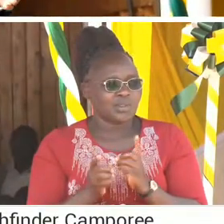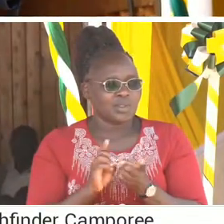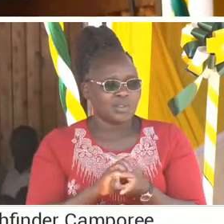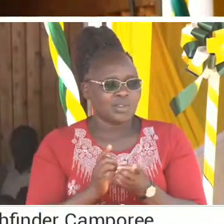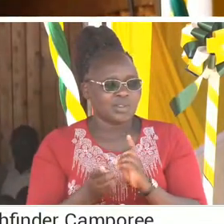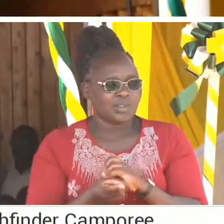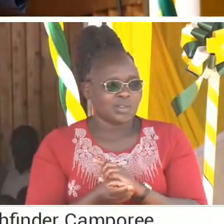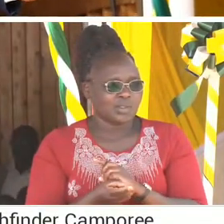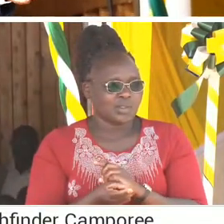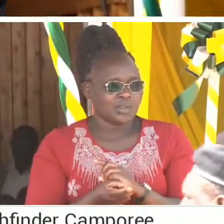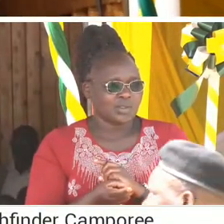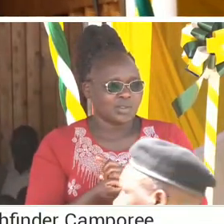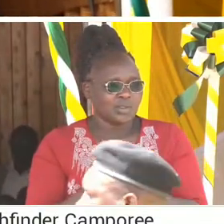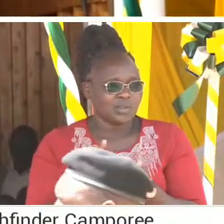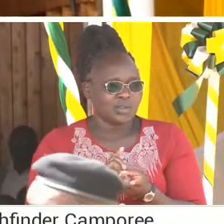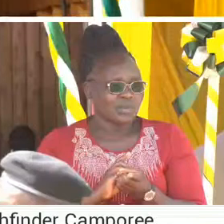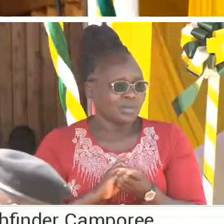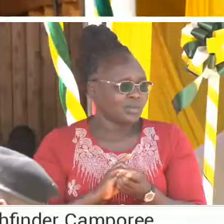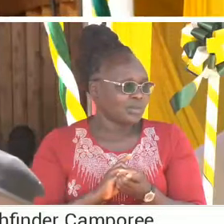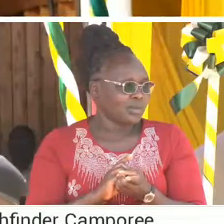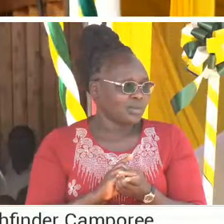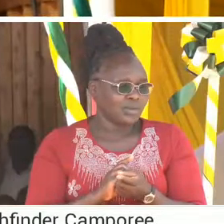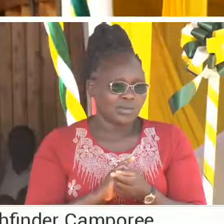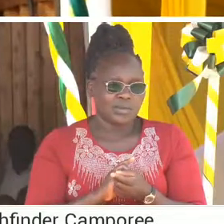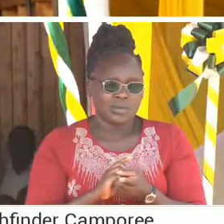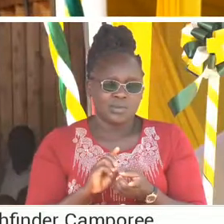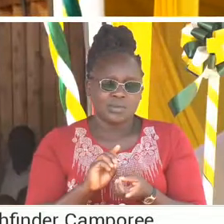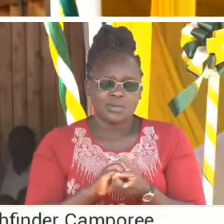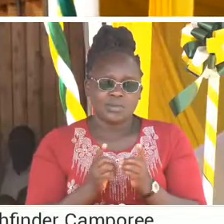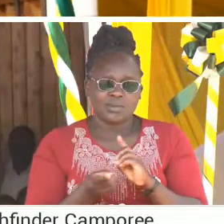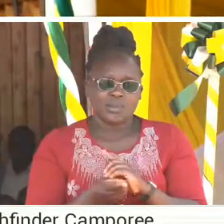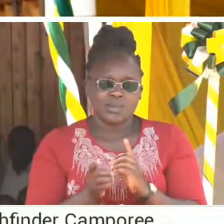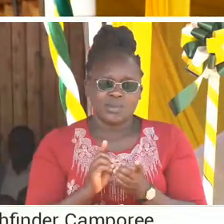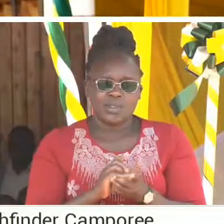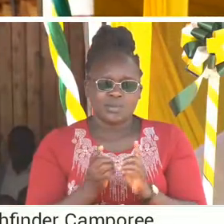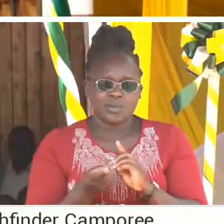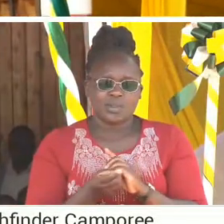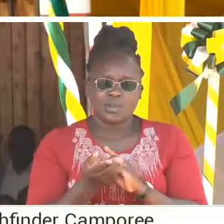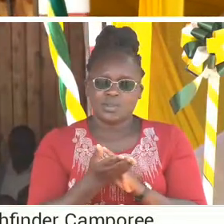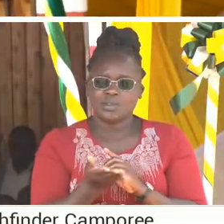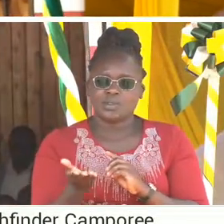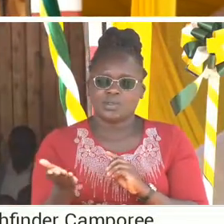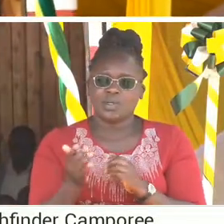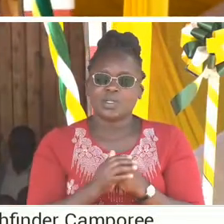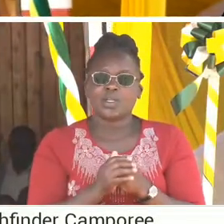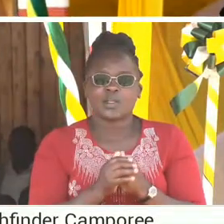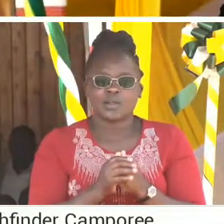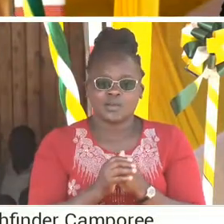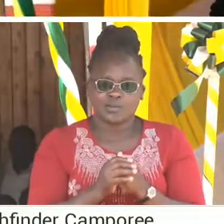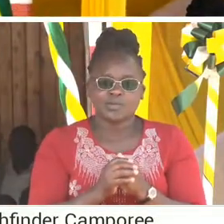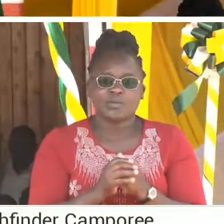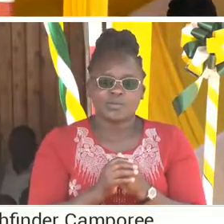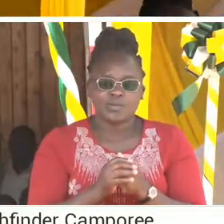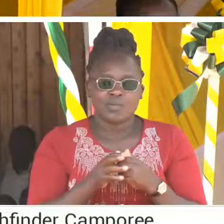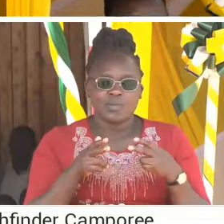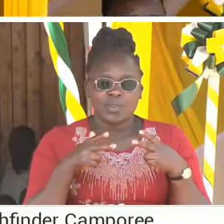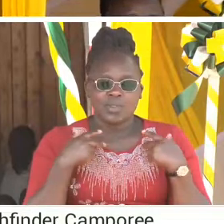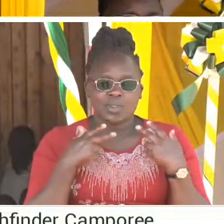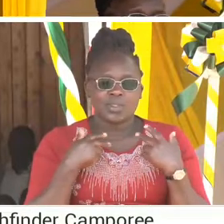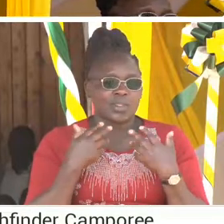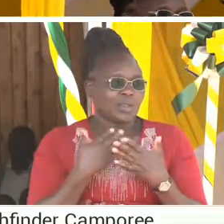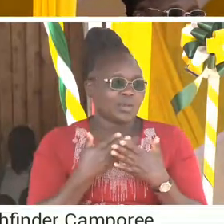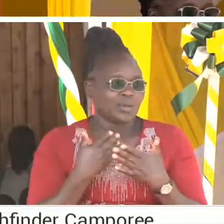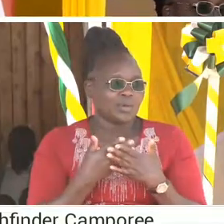wako. Kiongozi wetu, asante lele kwa kupanga mkutano ambaye imefaulu sana. Mungu akubariki, akupe nguvu na uwezo